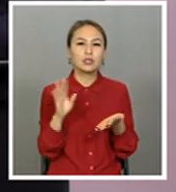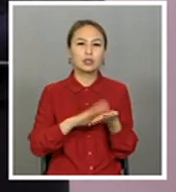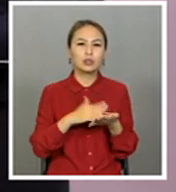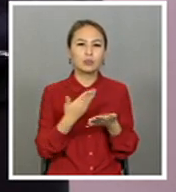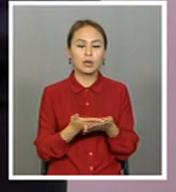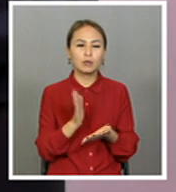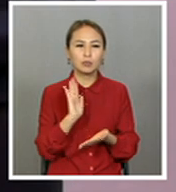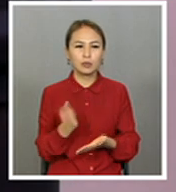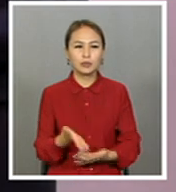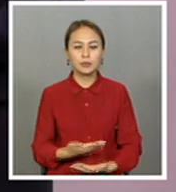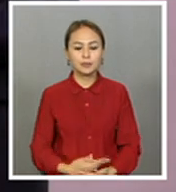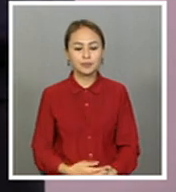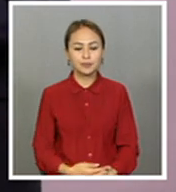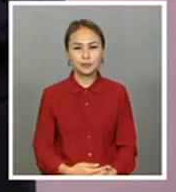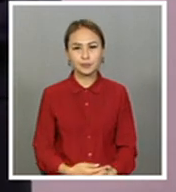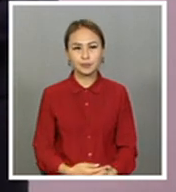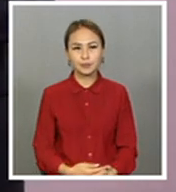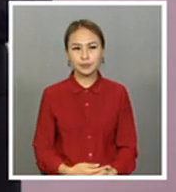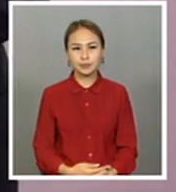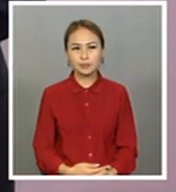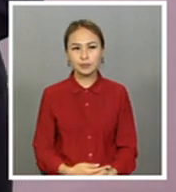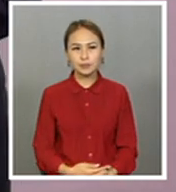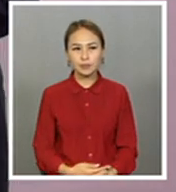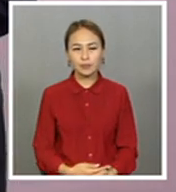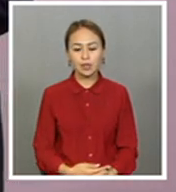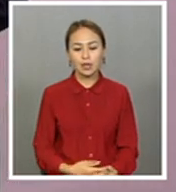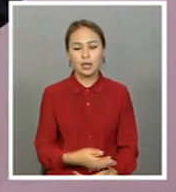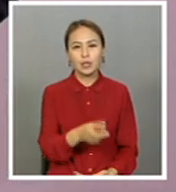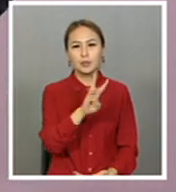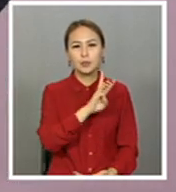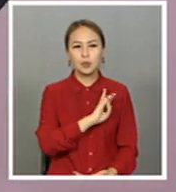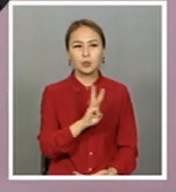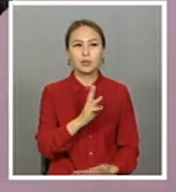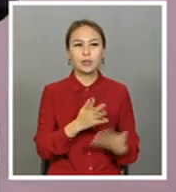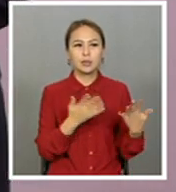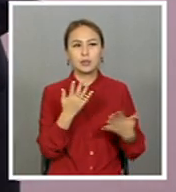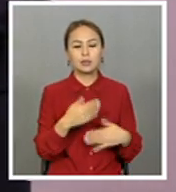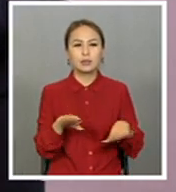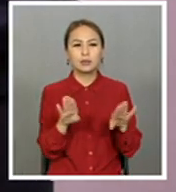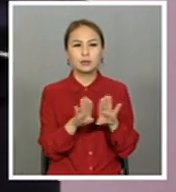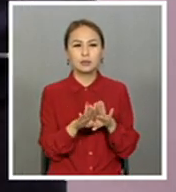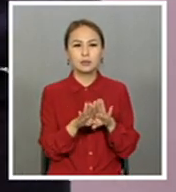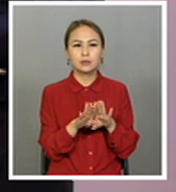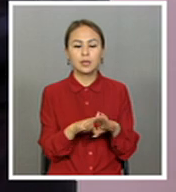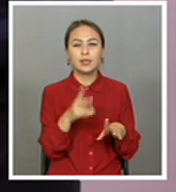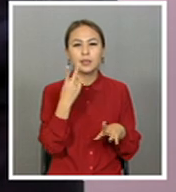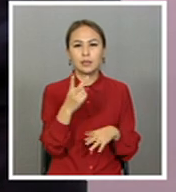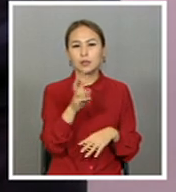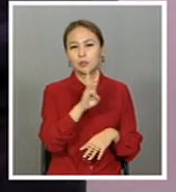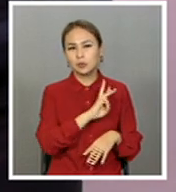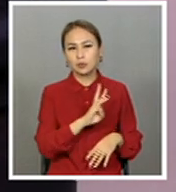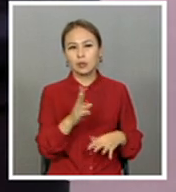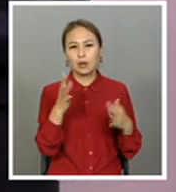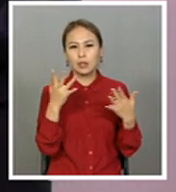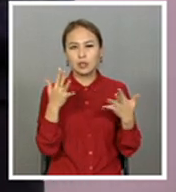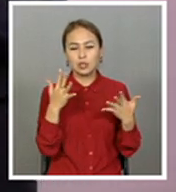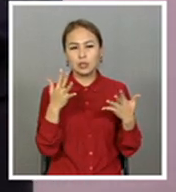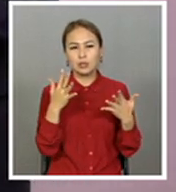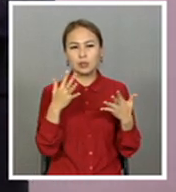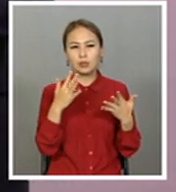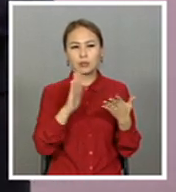пісіретінін қалай анықтаймыз? Минутына 2 құймақ пісірсе, 2 минутта қанша құймақ